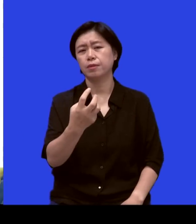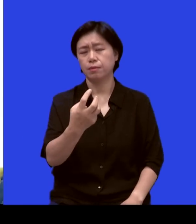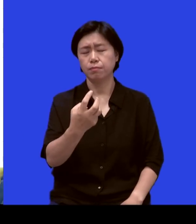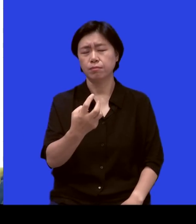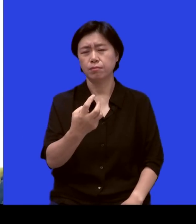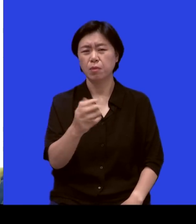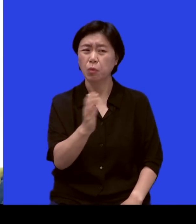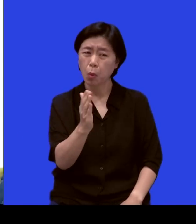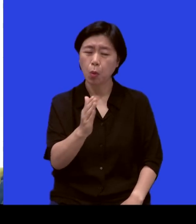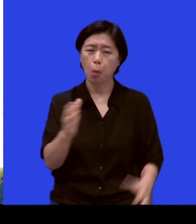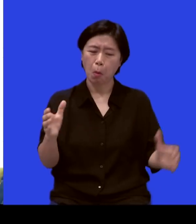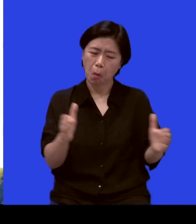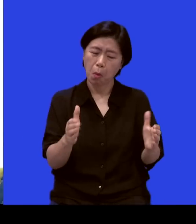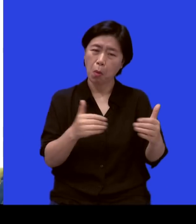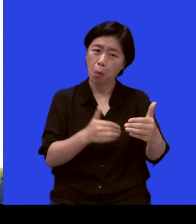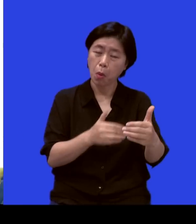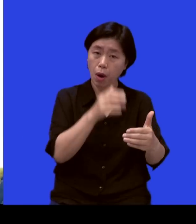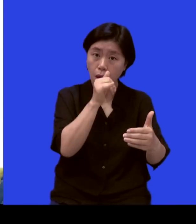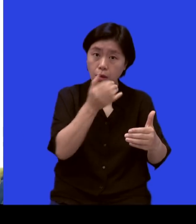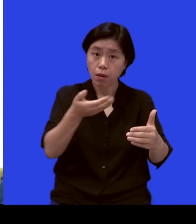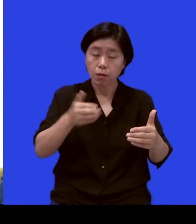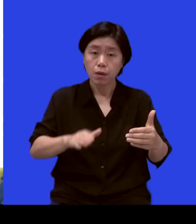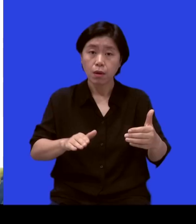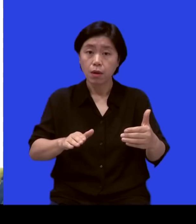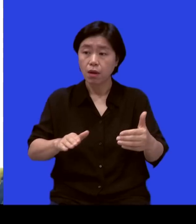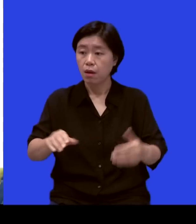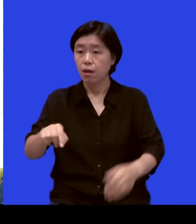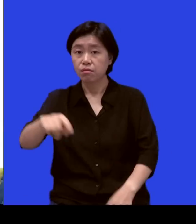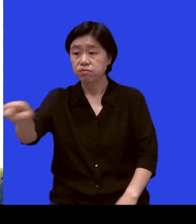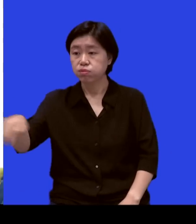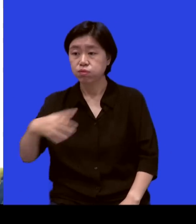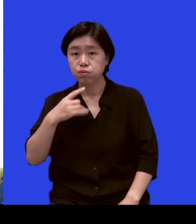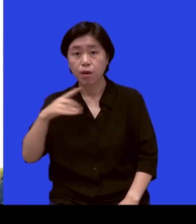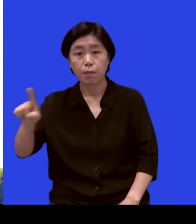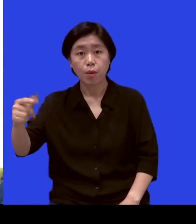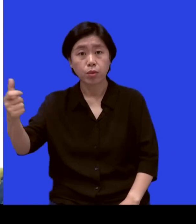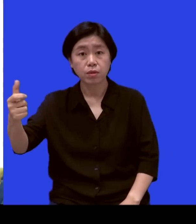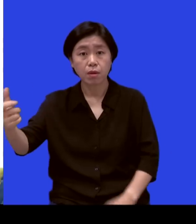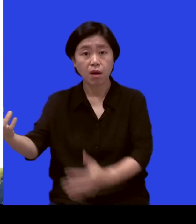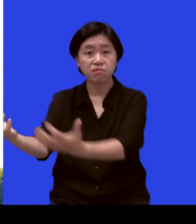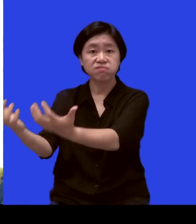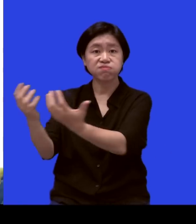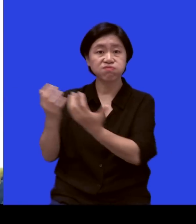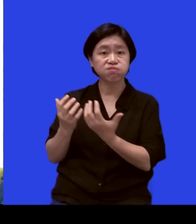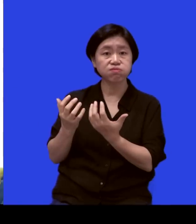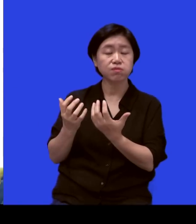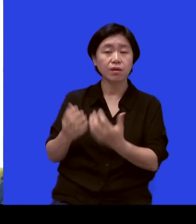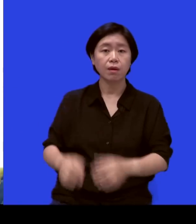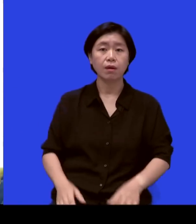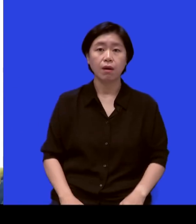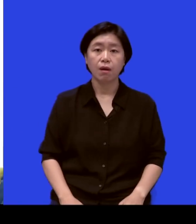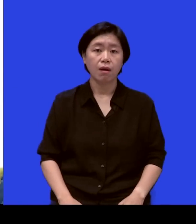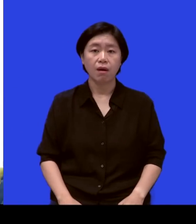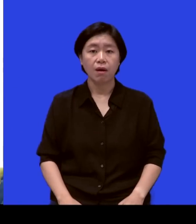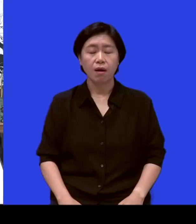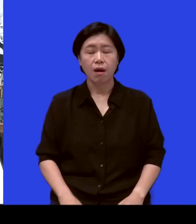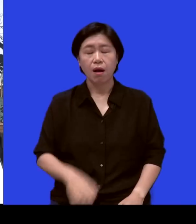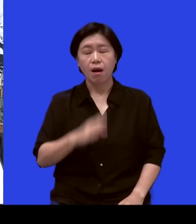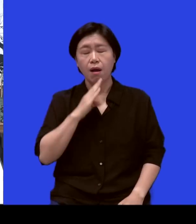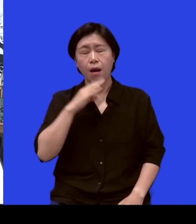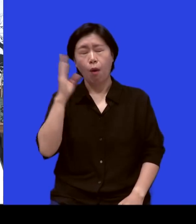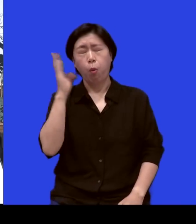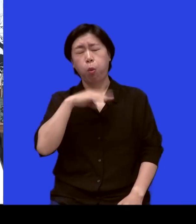예배당이었거든요. 그러니까는 재단까지 올라와서 앉는데 이거는 예배당에 들어갈 수가 없어요. 왜?